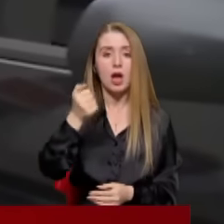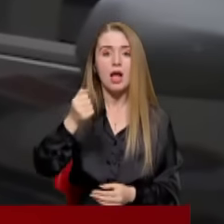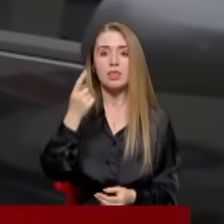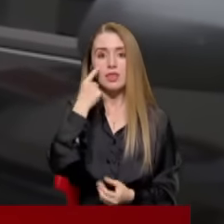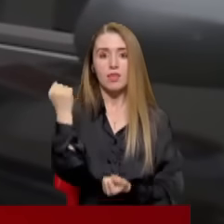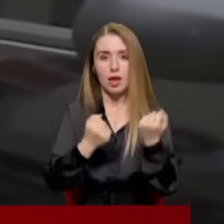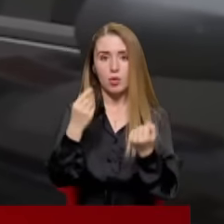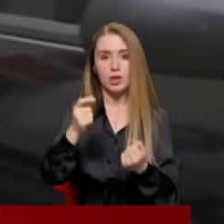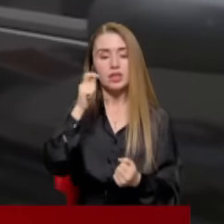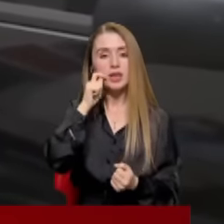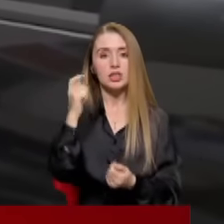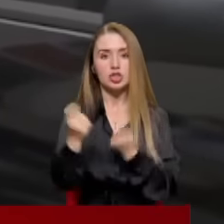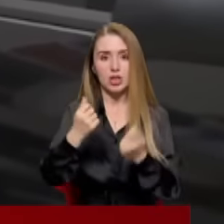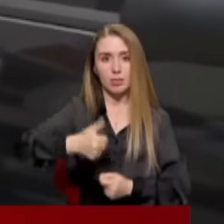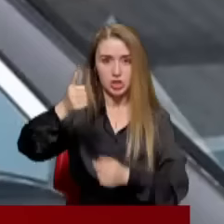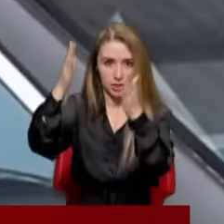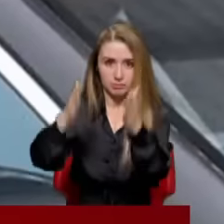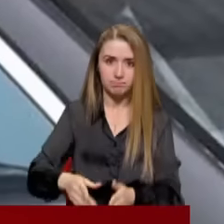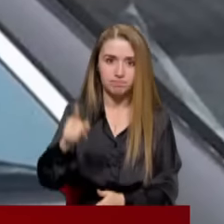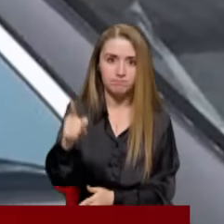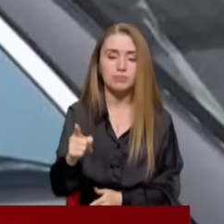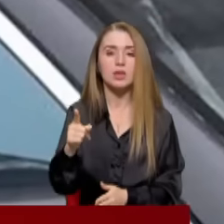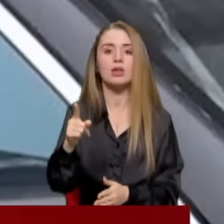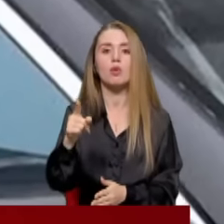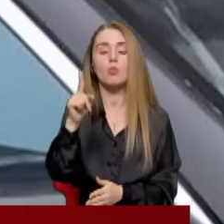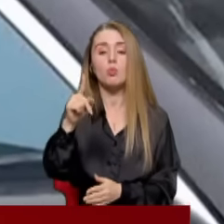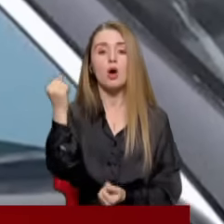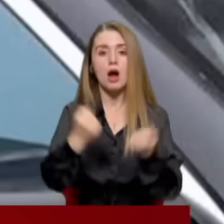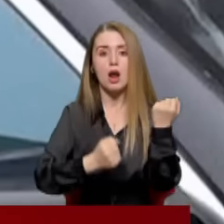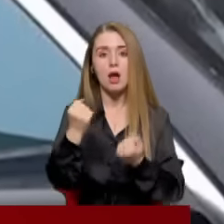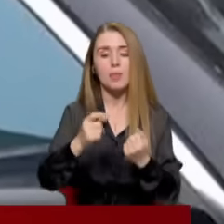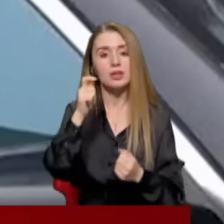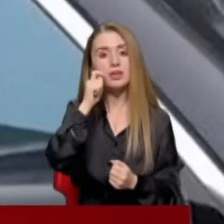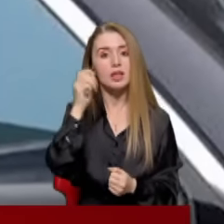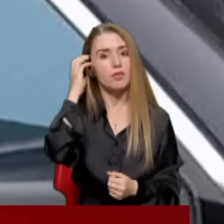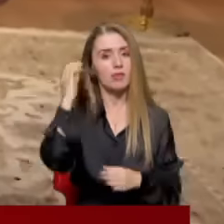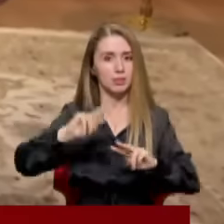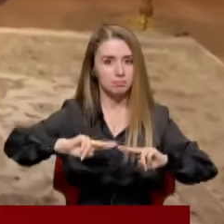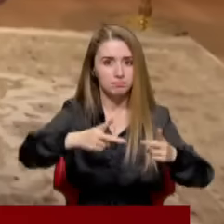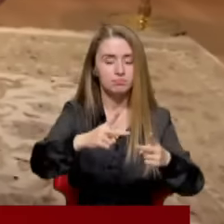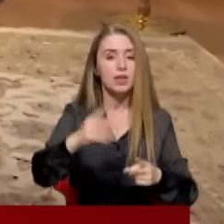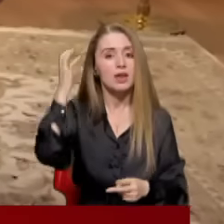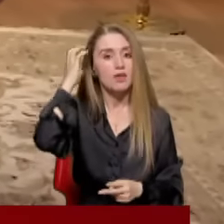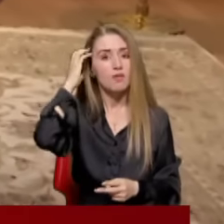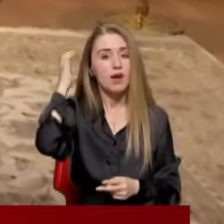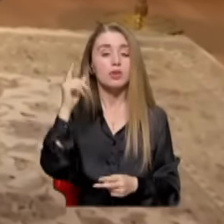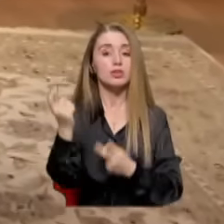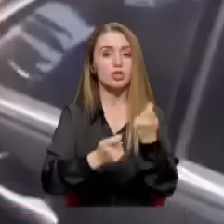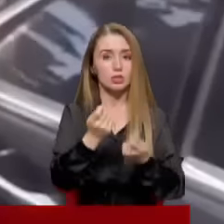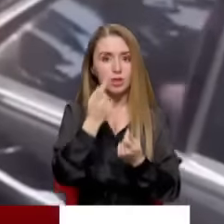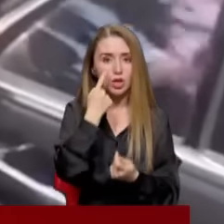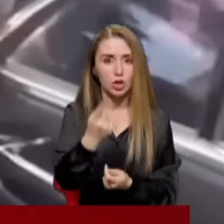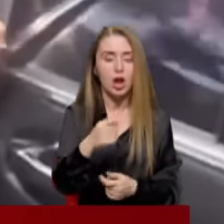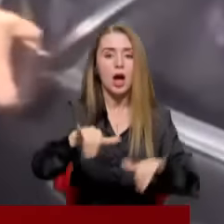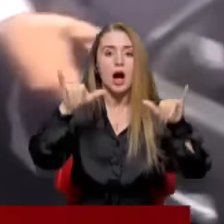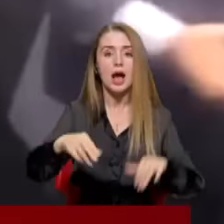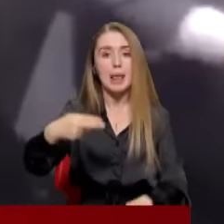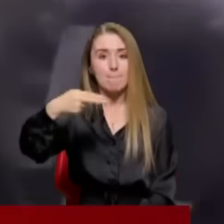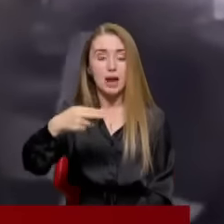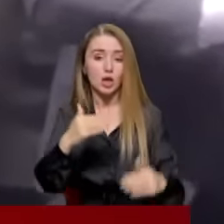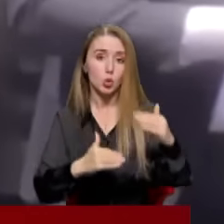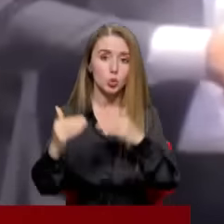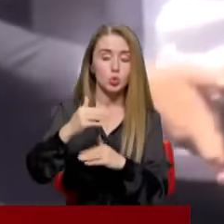arabası olan Diyanet İşleri Başkanı Ali Erbaş, kullanımındaki bir arabayı Diyanet Vakfı'na verdi. Vakfın iştirakleri üzerinden aynı markanın